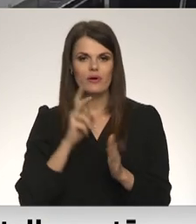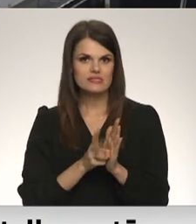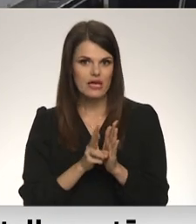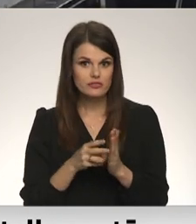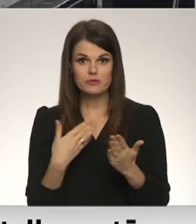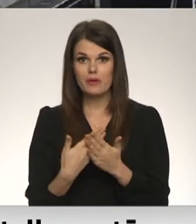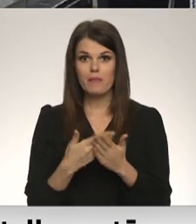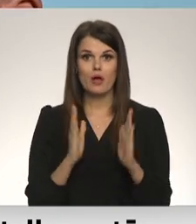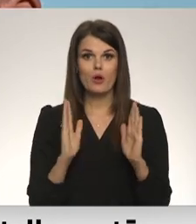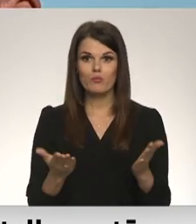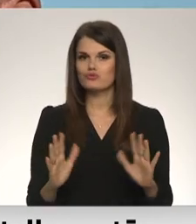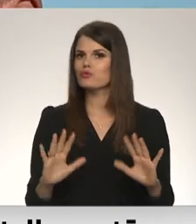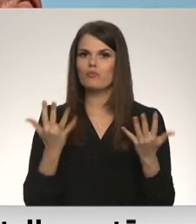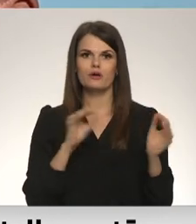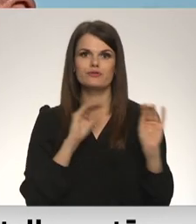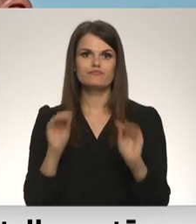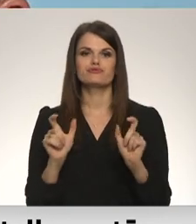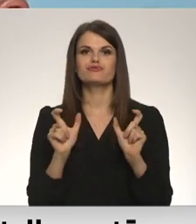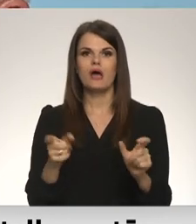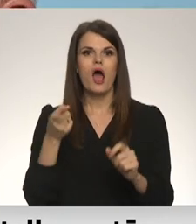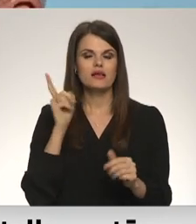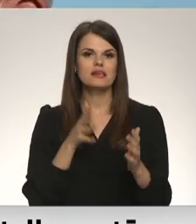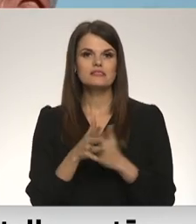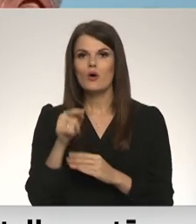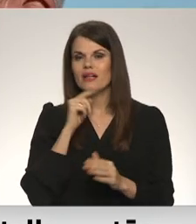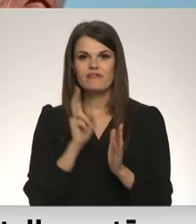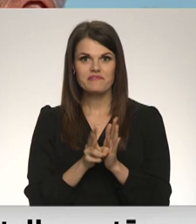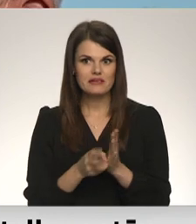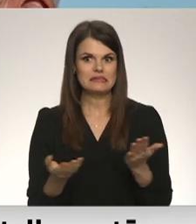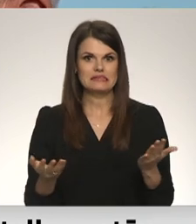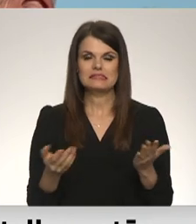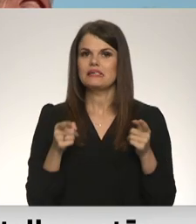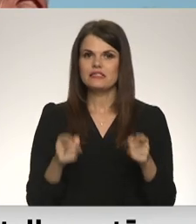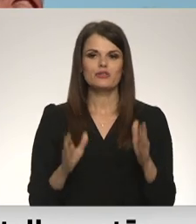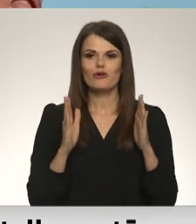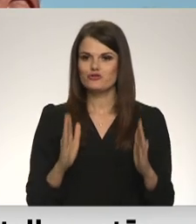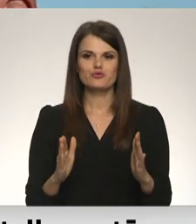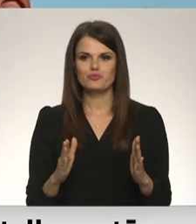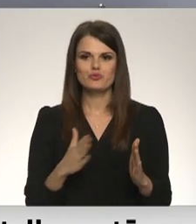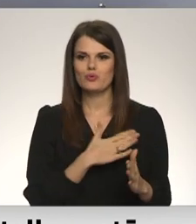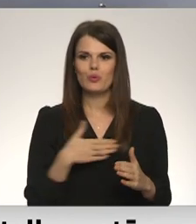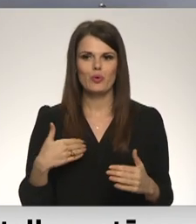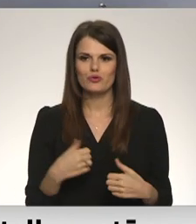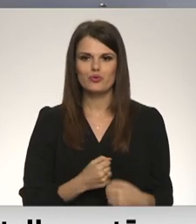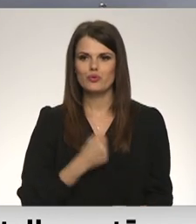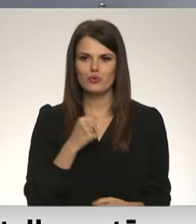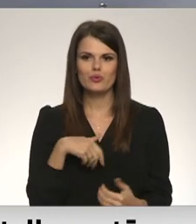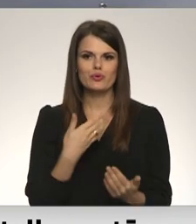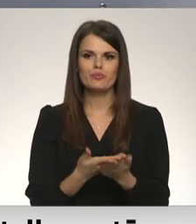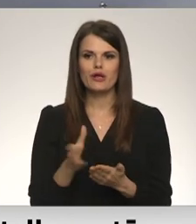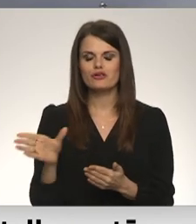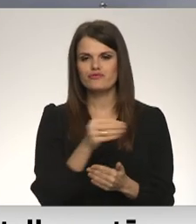kādā brīdī pēkšņi notiks tāda lieta, tad tas būs ļoti traģiski priekš visām ostām. Tiek lēsts,